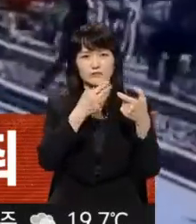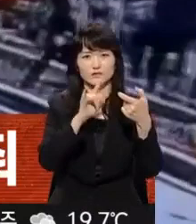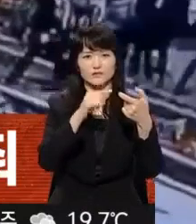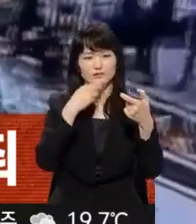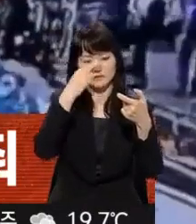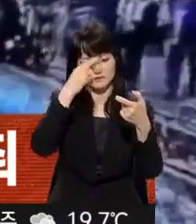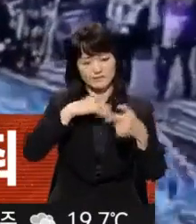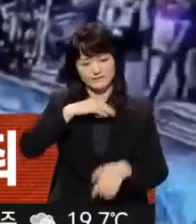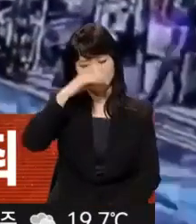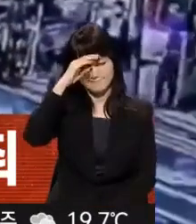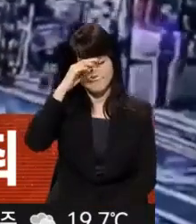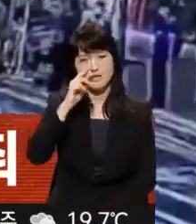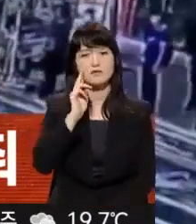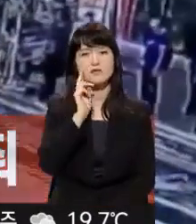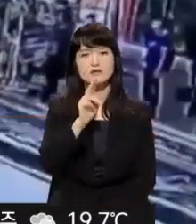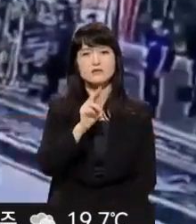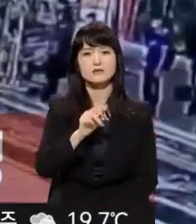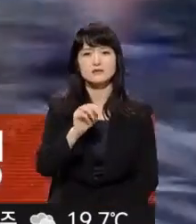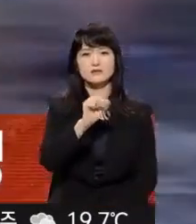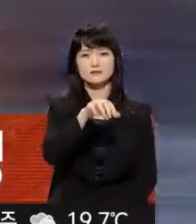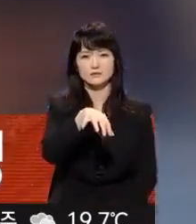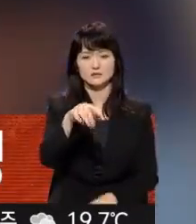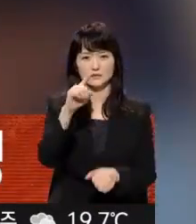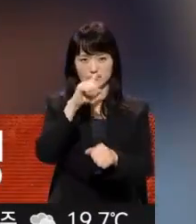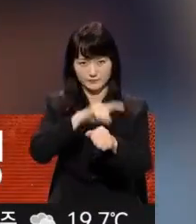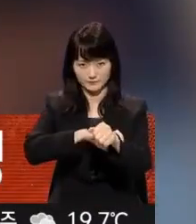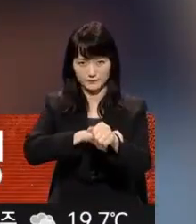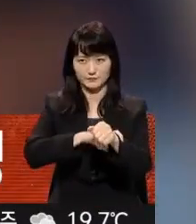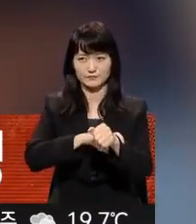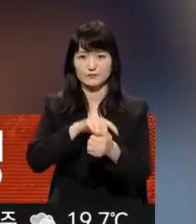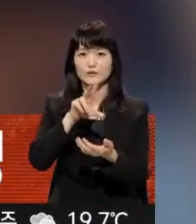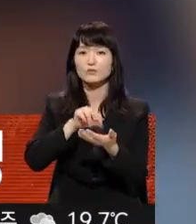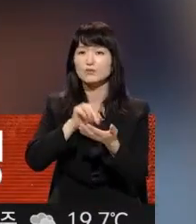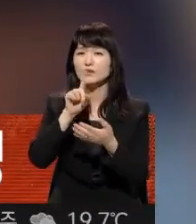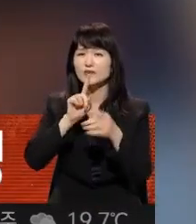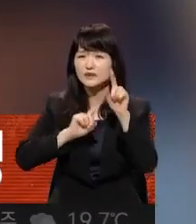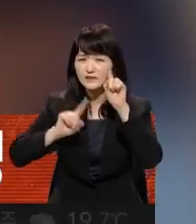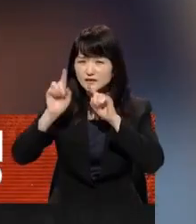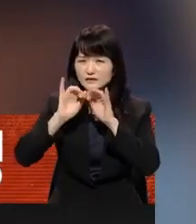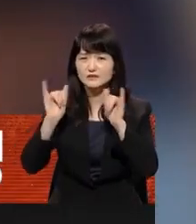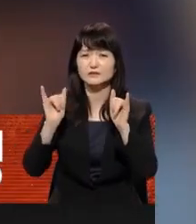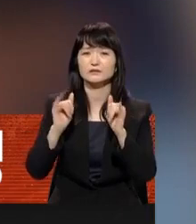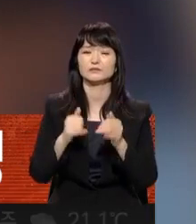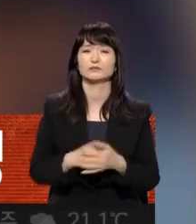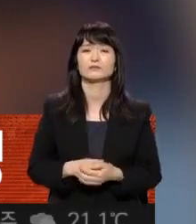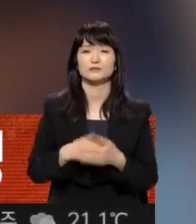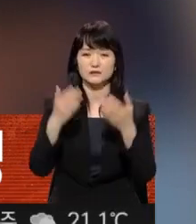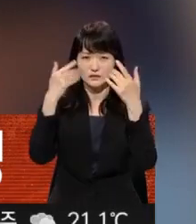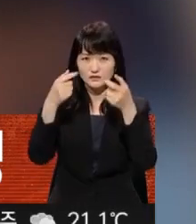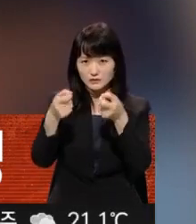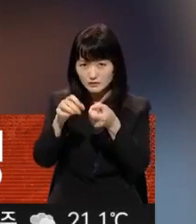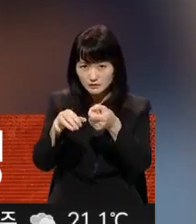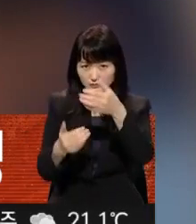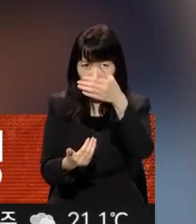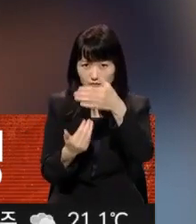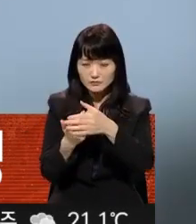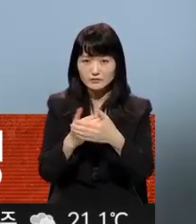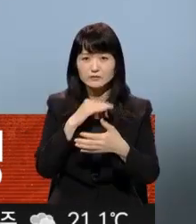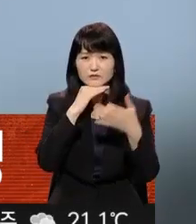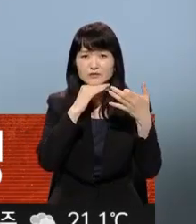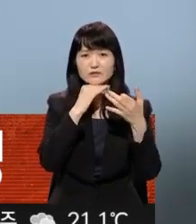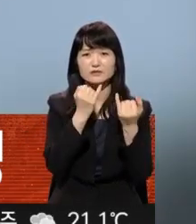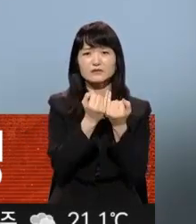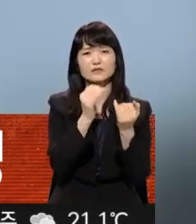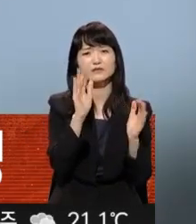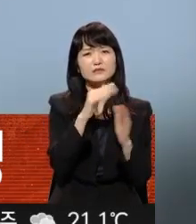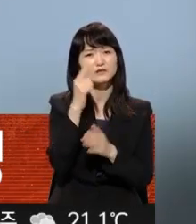만취 상태였다고 합니다. 운전자는 현장에서 체포가 됐습니다. 문제는 다친 사람들이겠죠. 학교 바로 앞에서 사고를 당한 19살